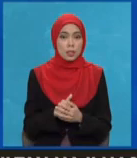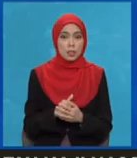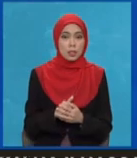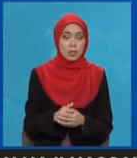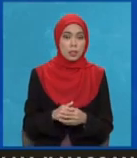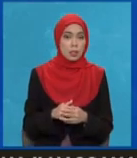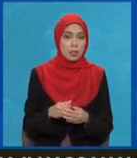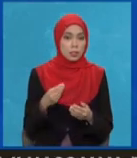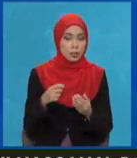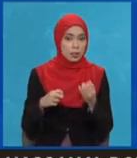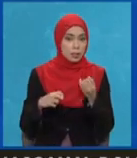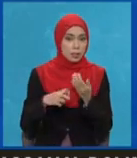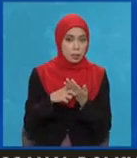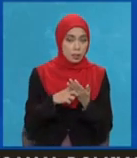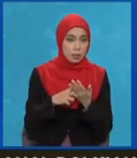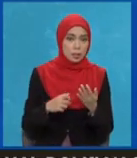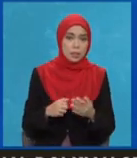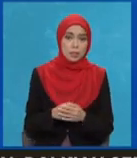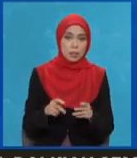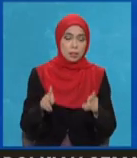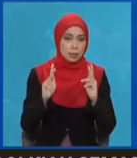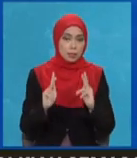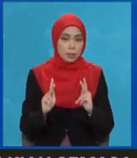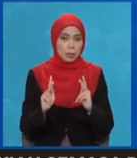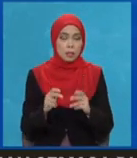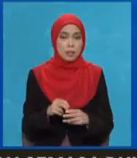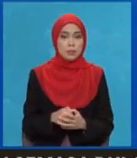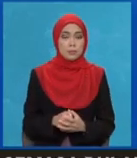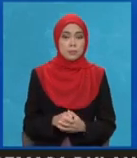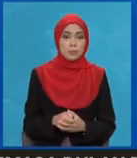hingga 12 tengah hari pada 29 dan